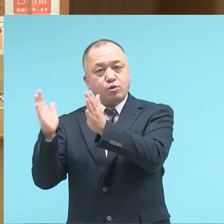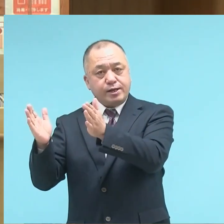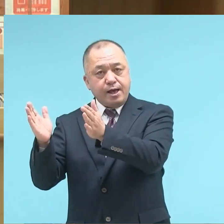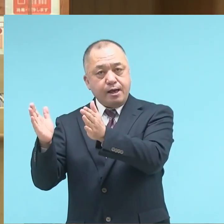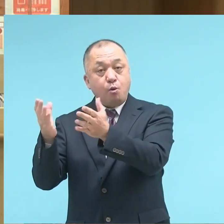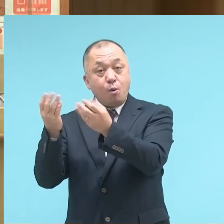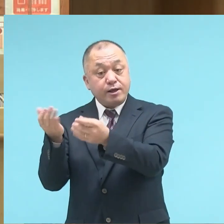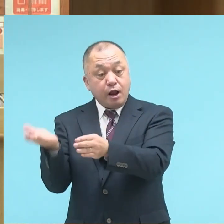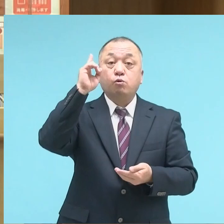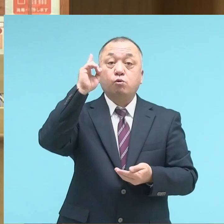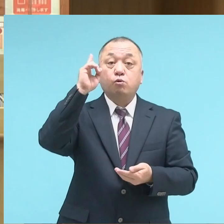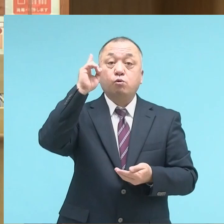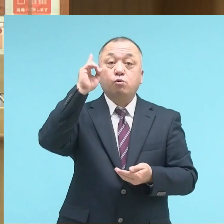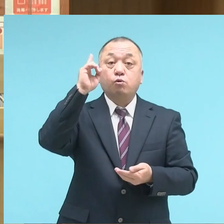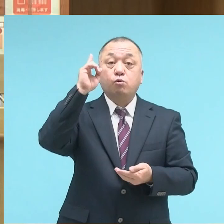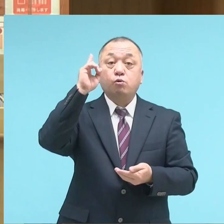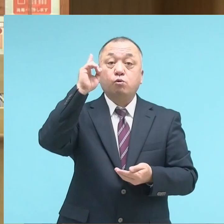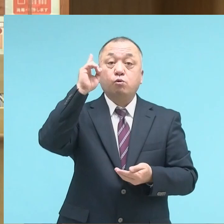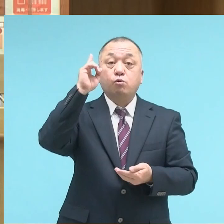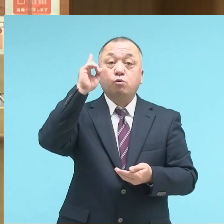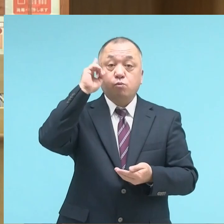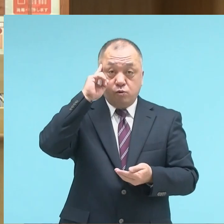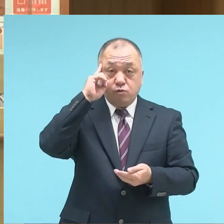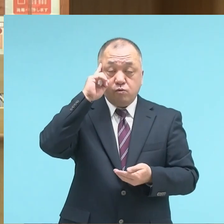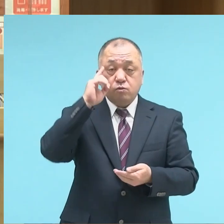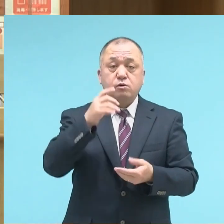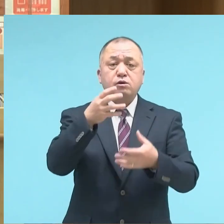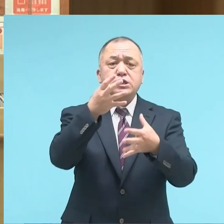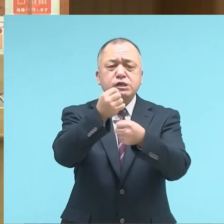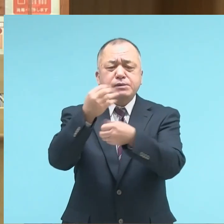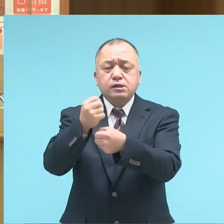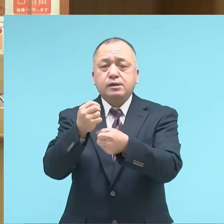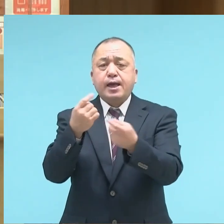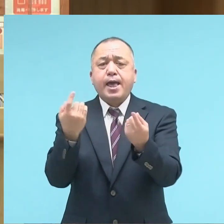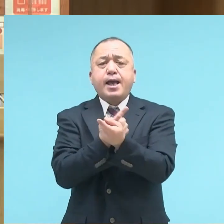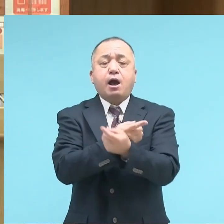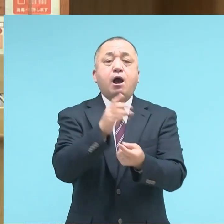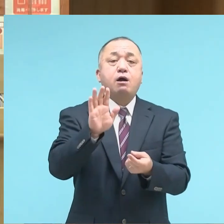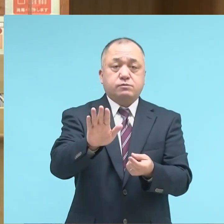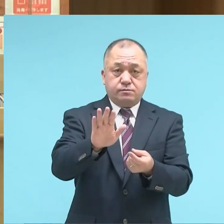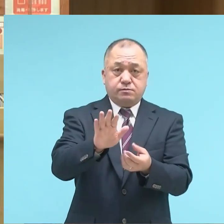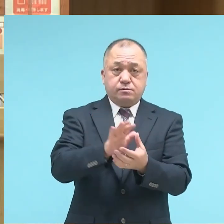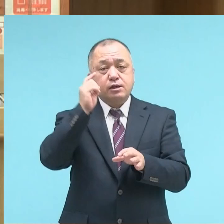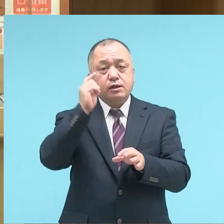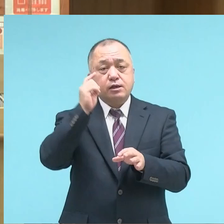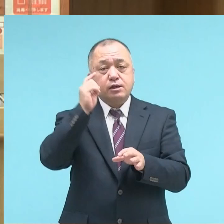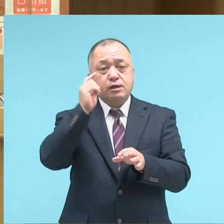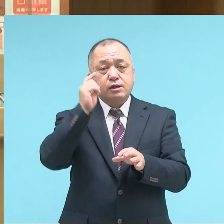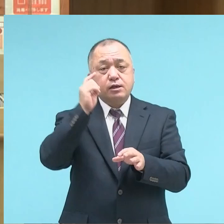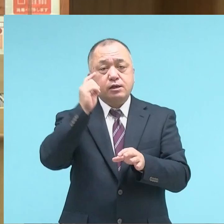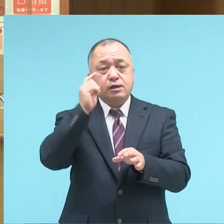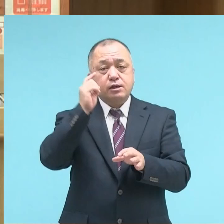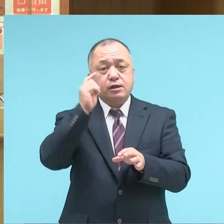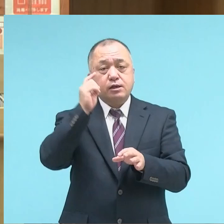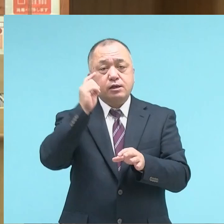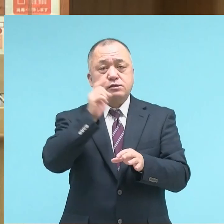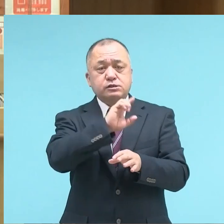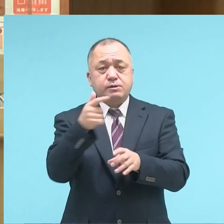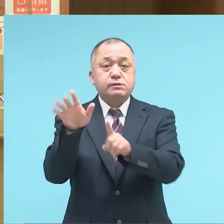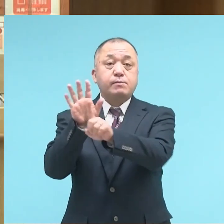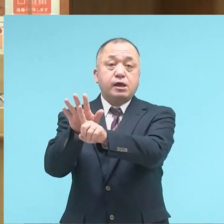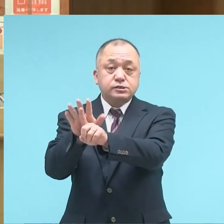況も日々刻々とですね、変わっていくところがあります。そういった状況も踏まえた中で、さまざまな